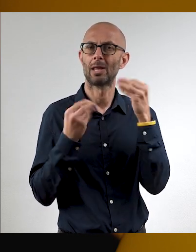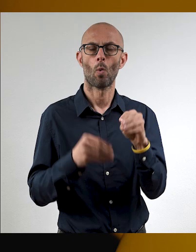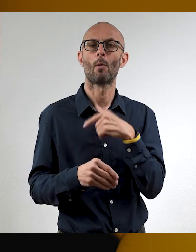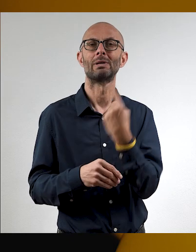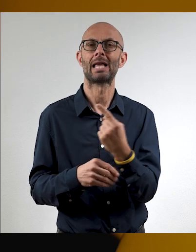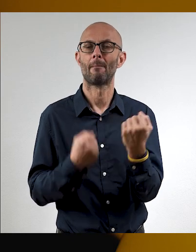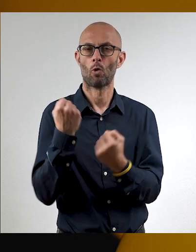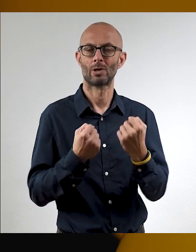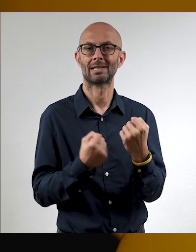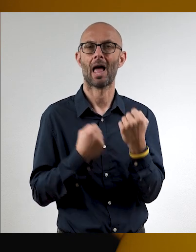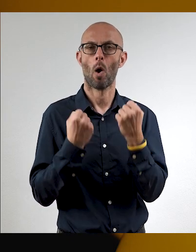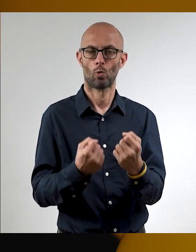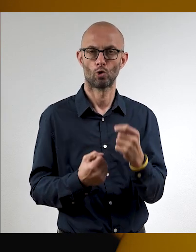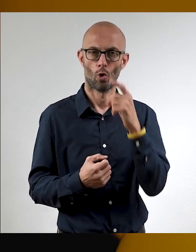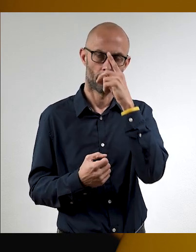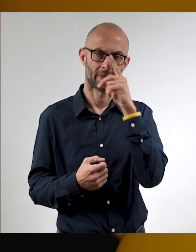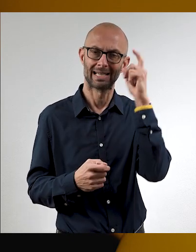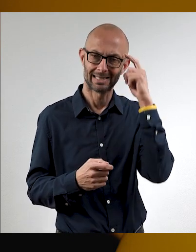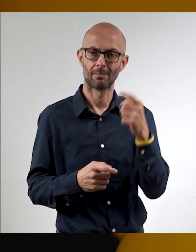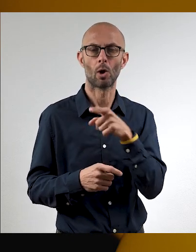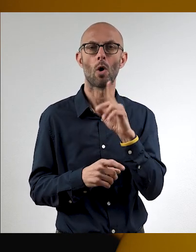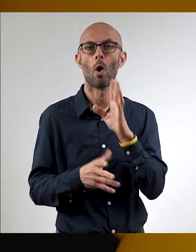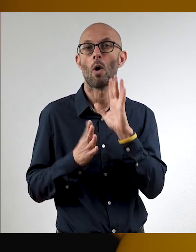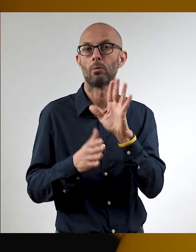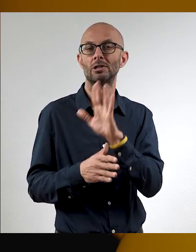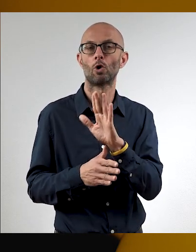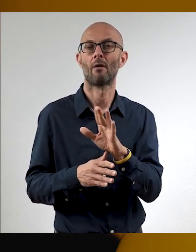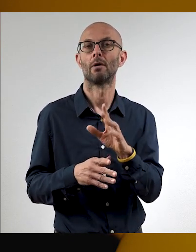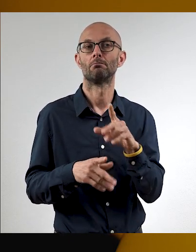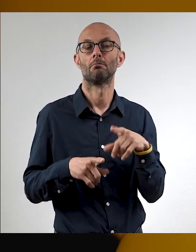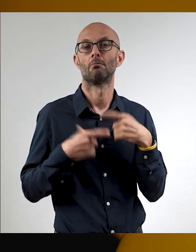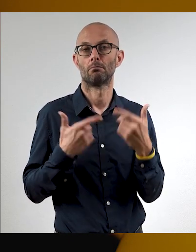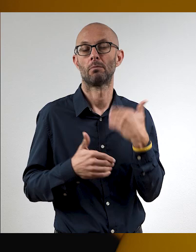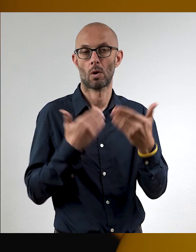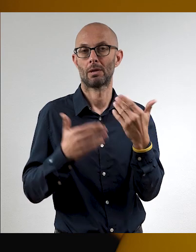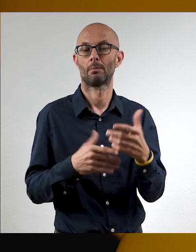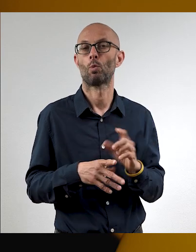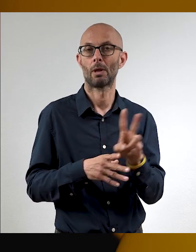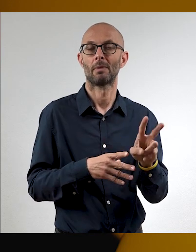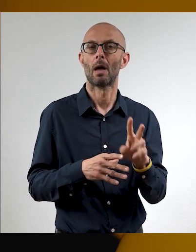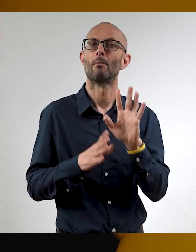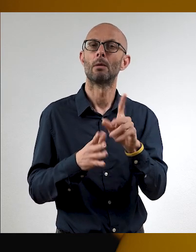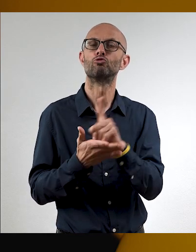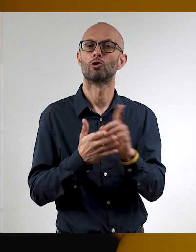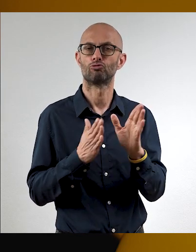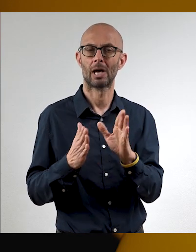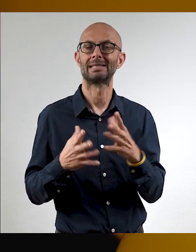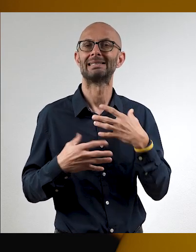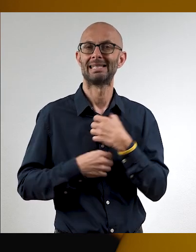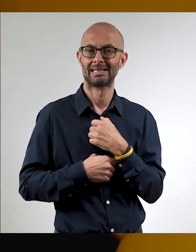sam voziti avtomobila, skrbelo ga je, kako bo z njegovim okrevanjem. Potem se je pa čas